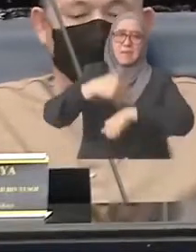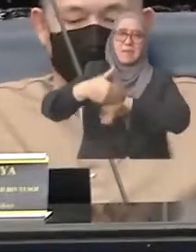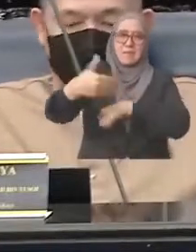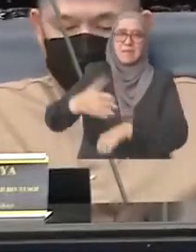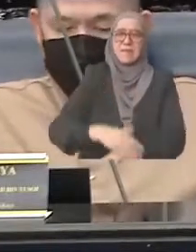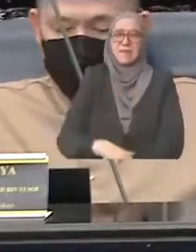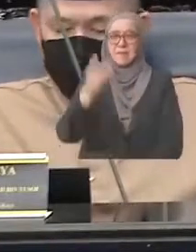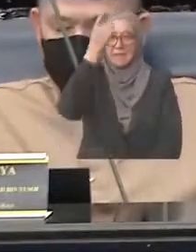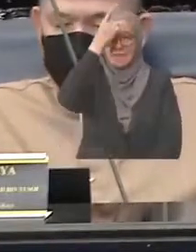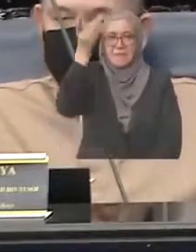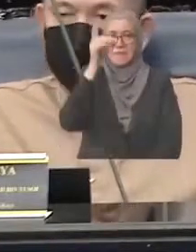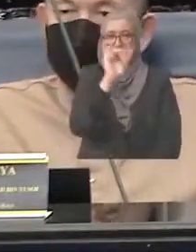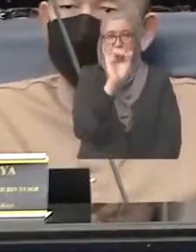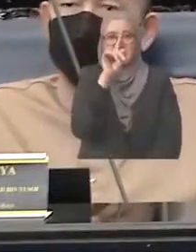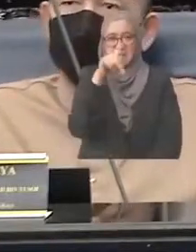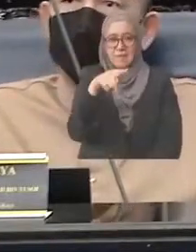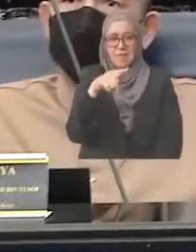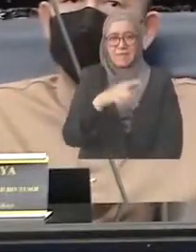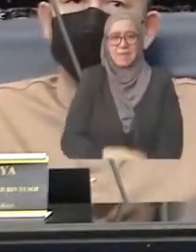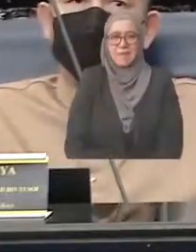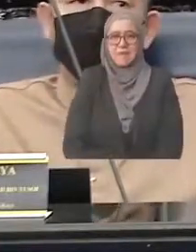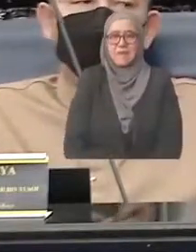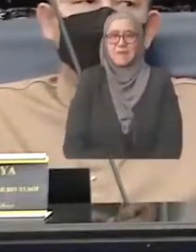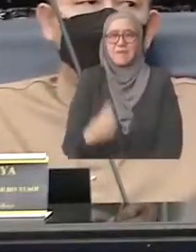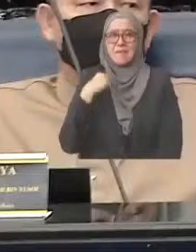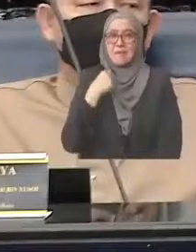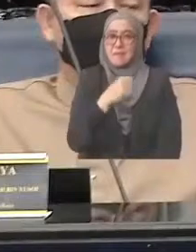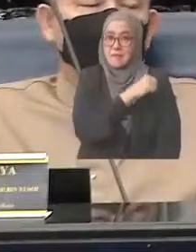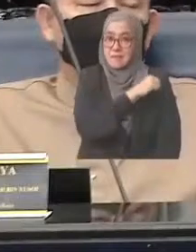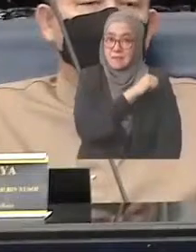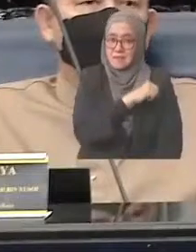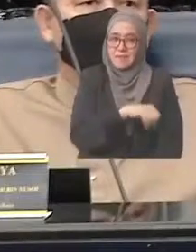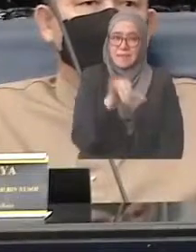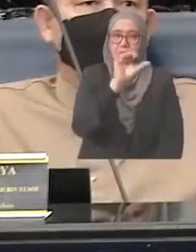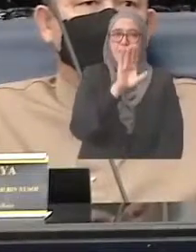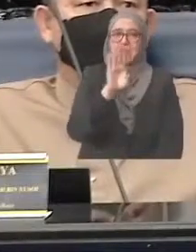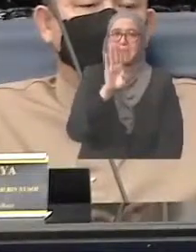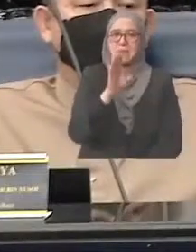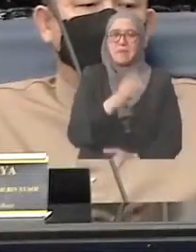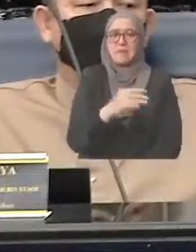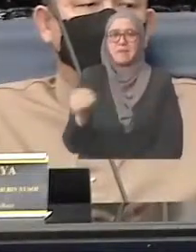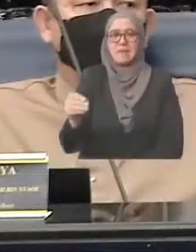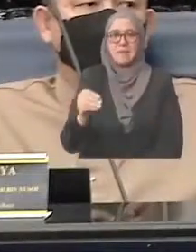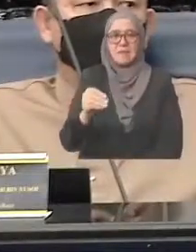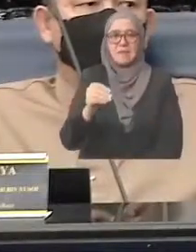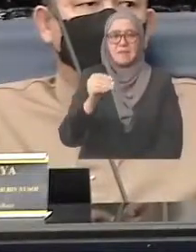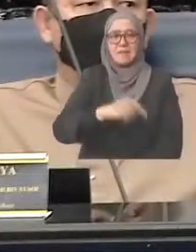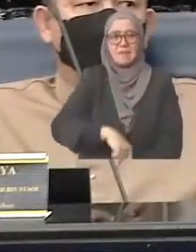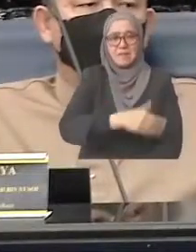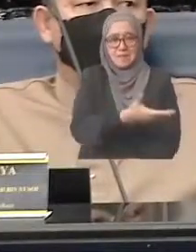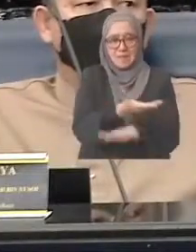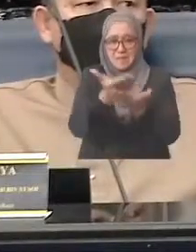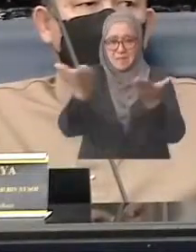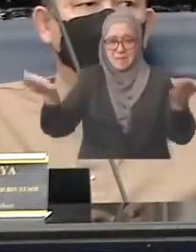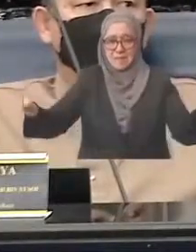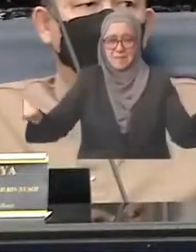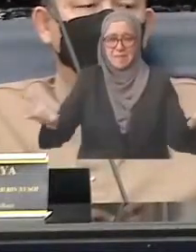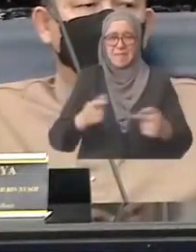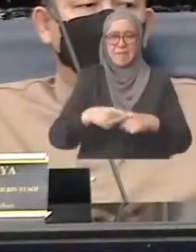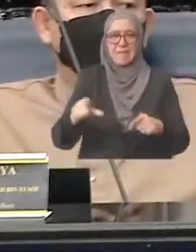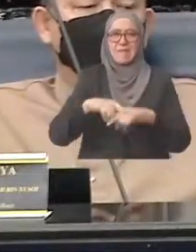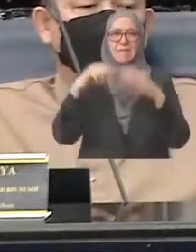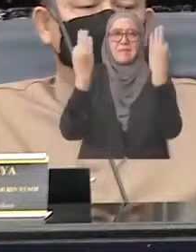hormat serta saudara dan saudari seluruh keluarga Malaysia yang dikasihi Hai amatlah Besar